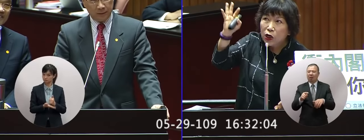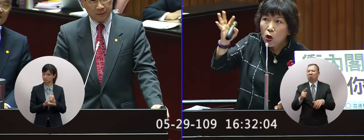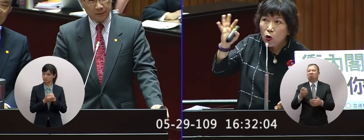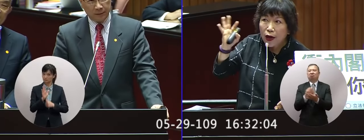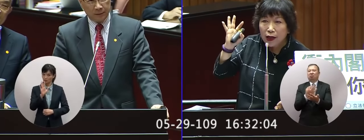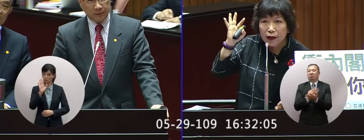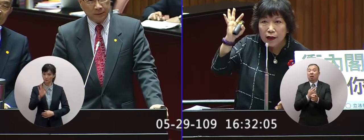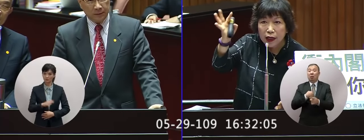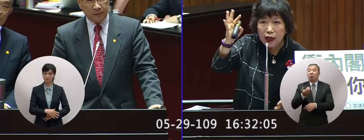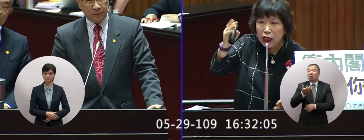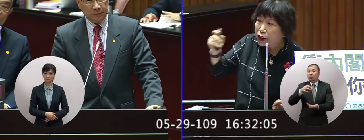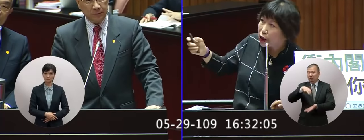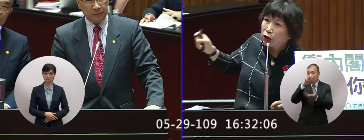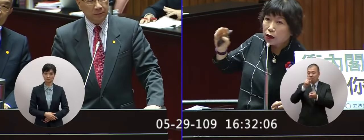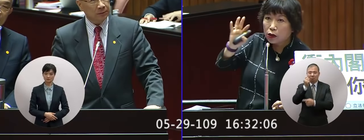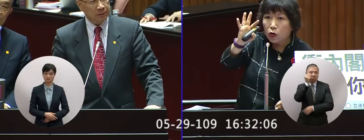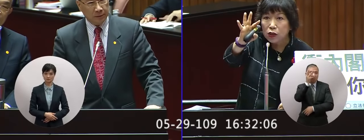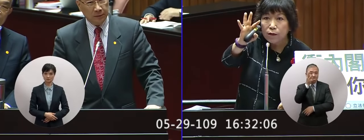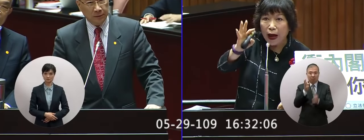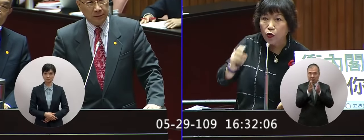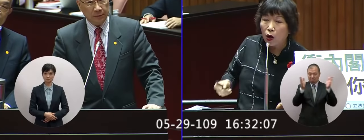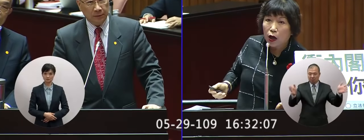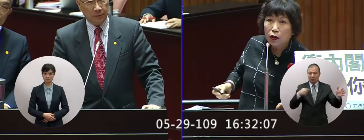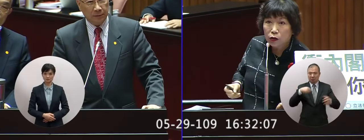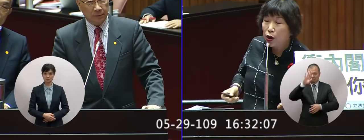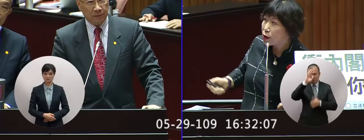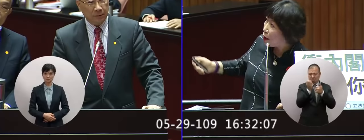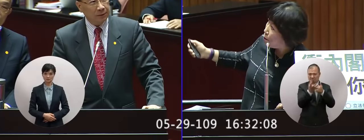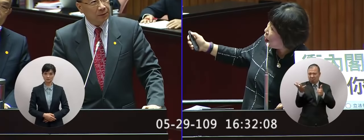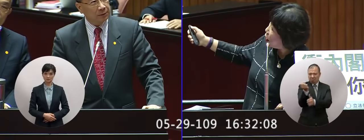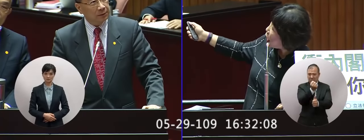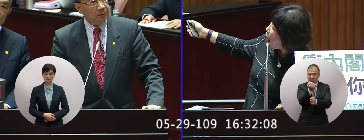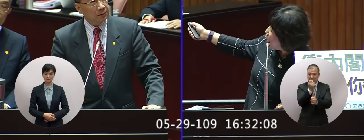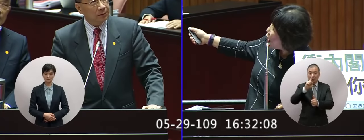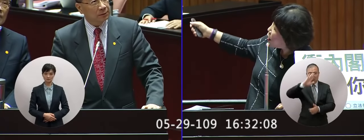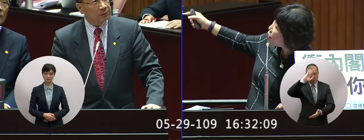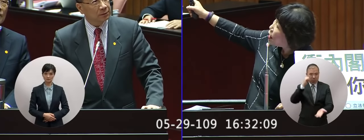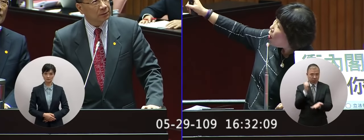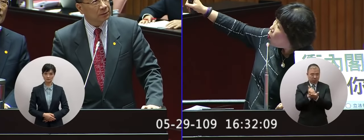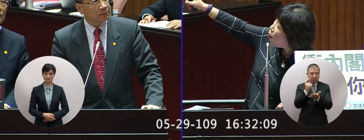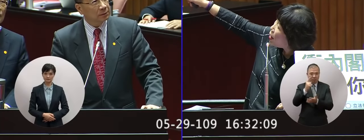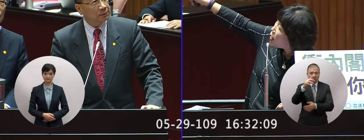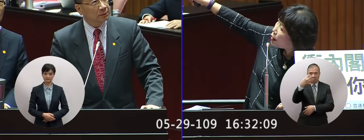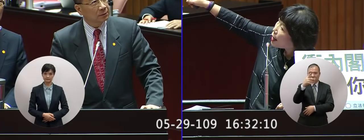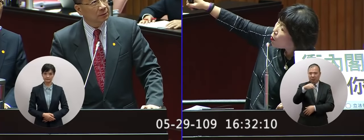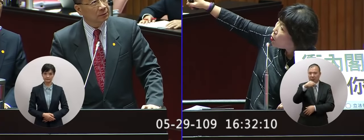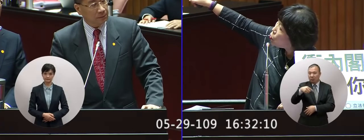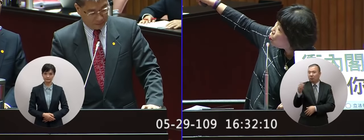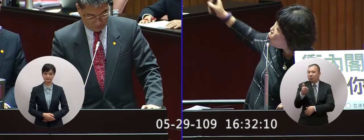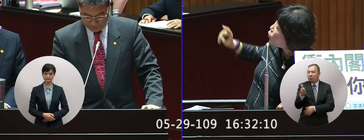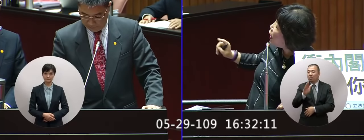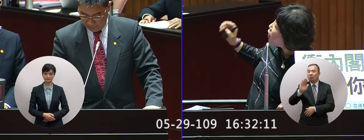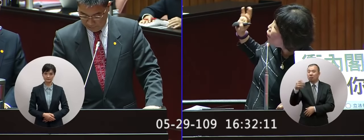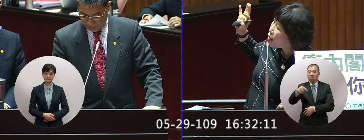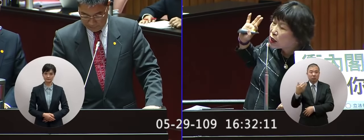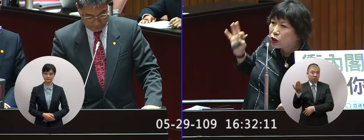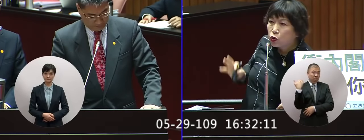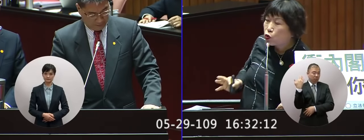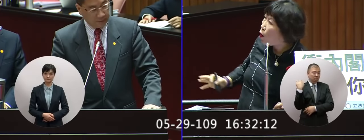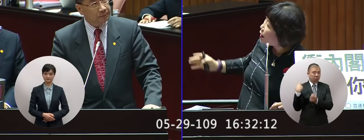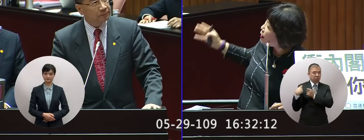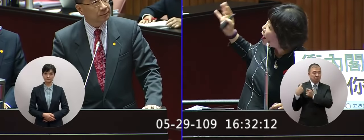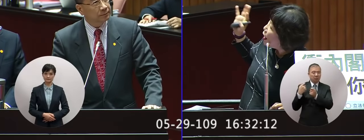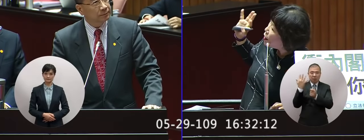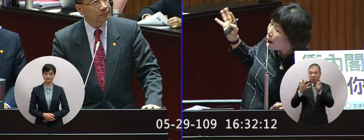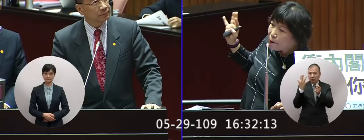讲，咱四个月的疫情只有400多个确诊病例，可是我们在过去五年发生